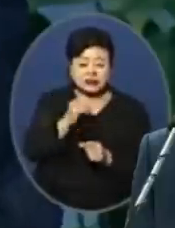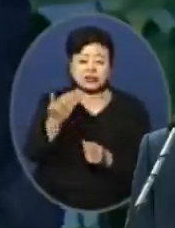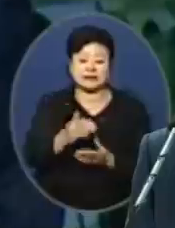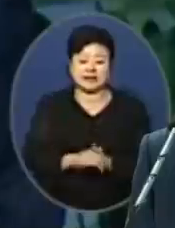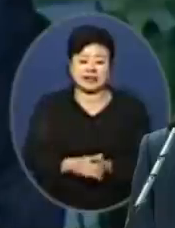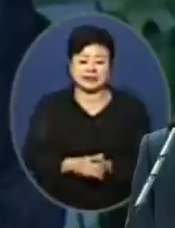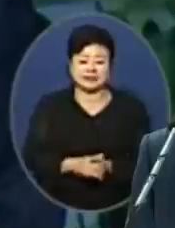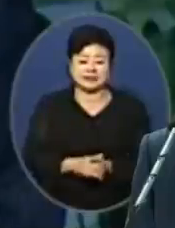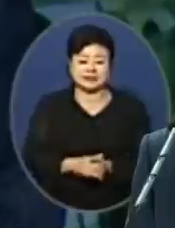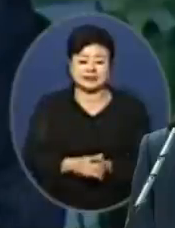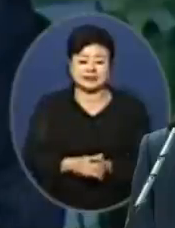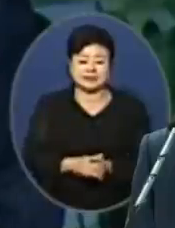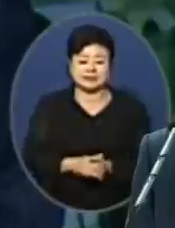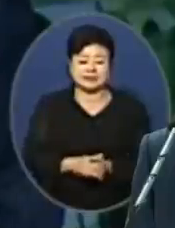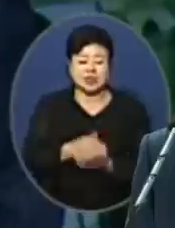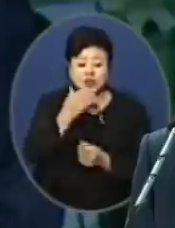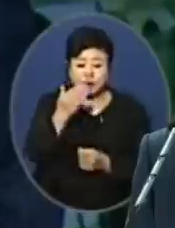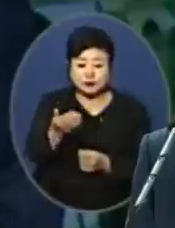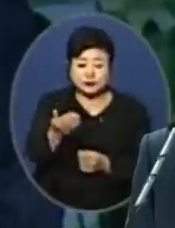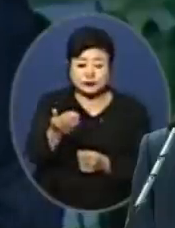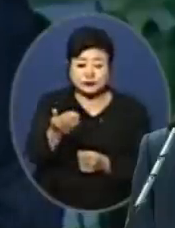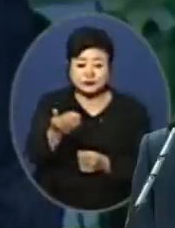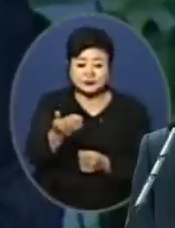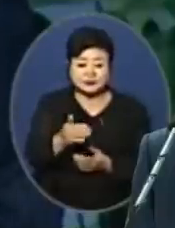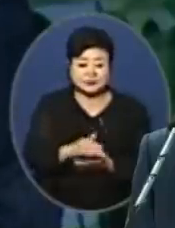것입니다. 여러분